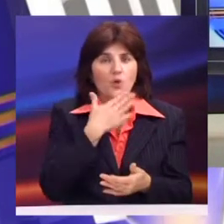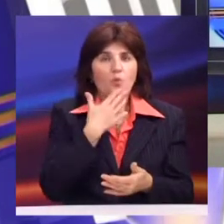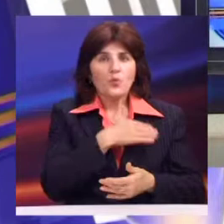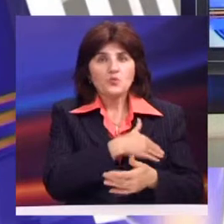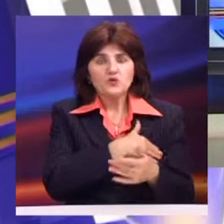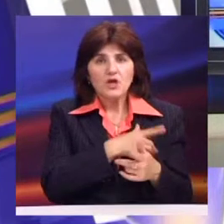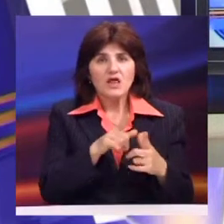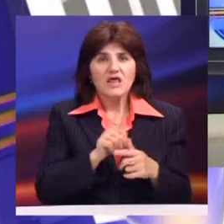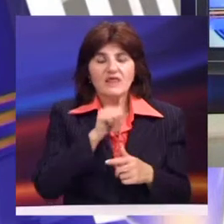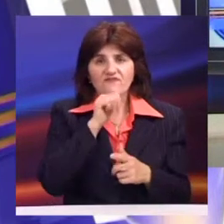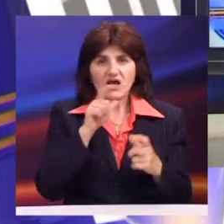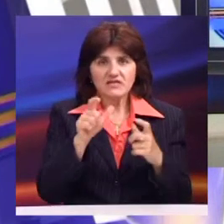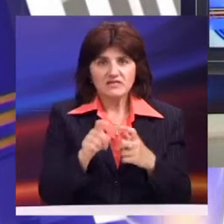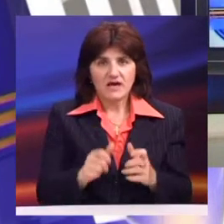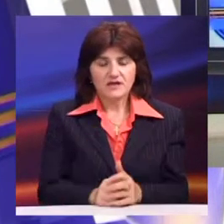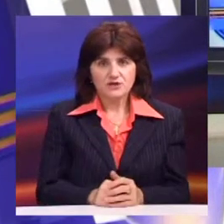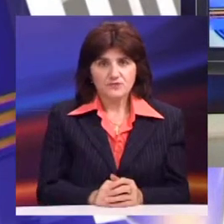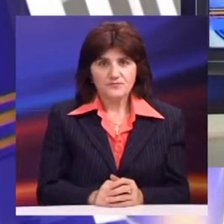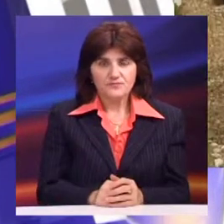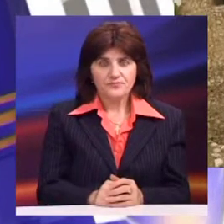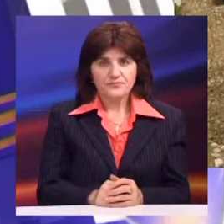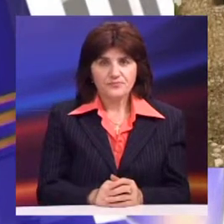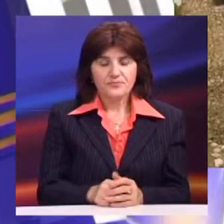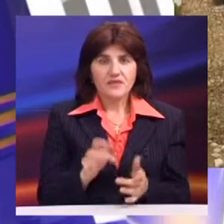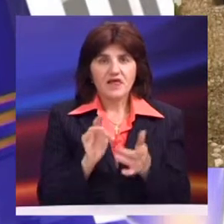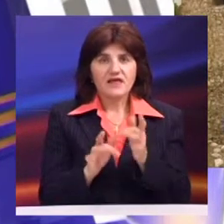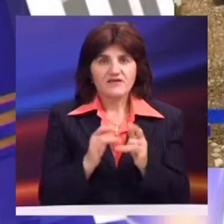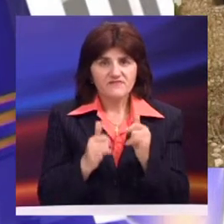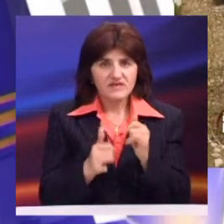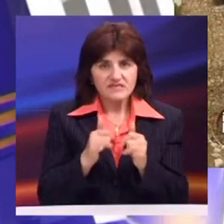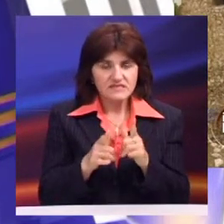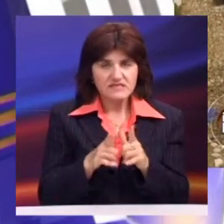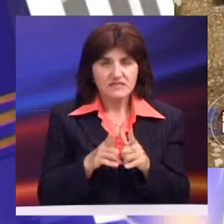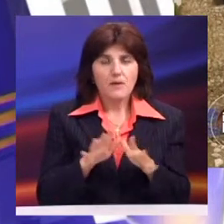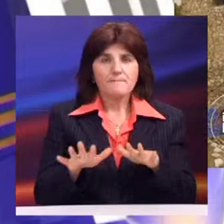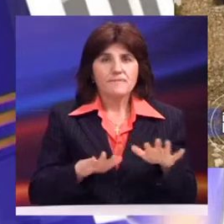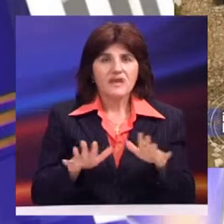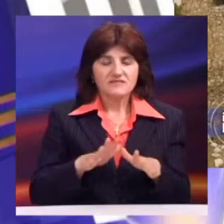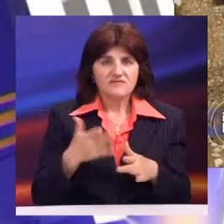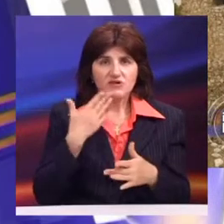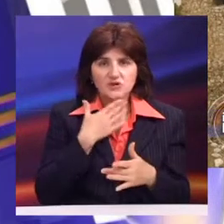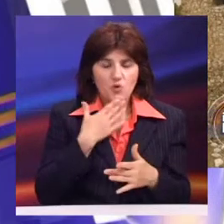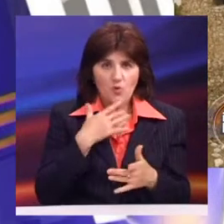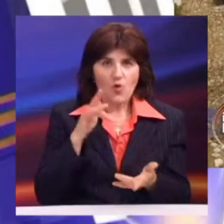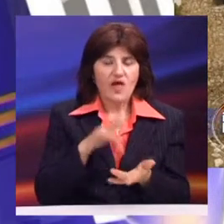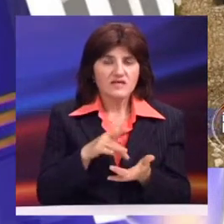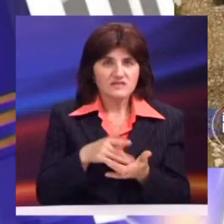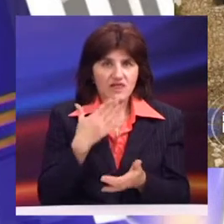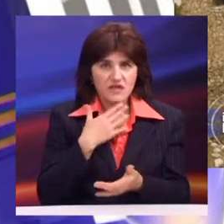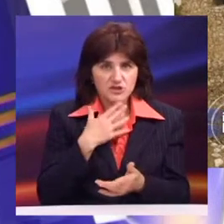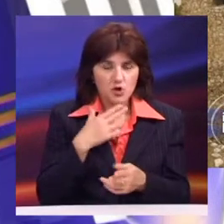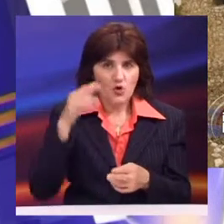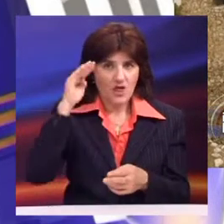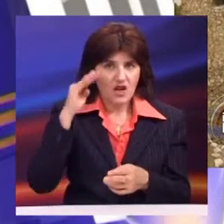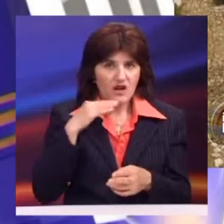rada učenika tehničke škole Ivan Sarić. Kviz Ministarstva prosvete, nauke i tehnološkog razvoja i srednje škole Mijo